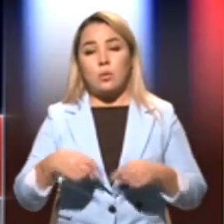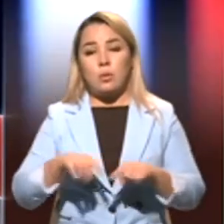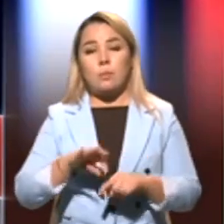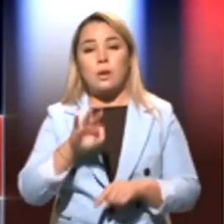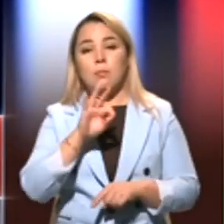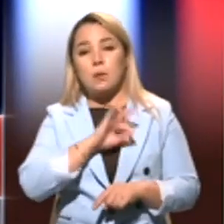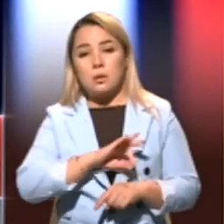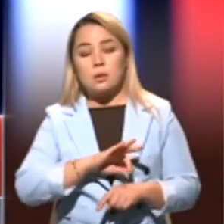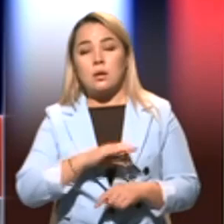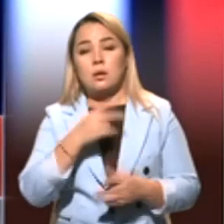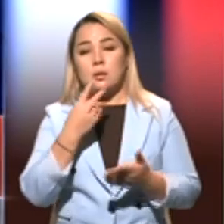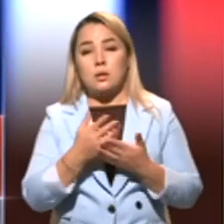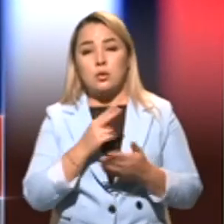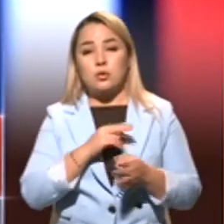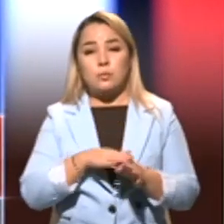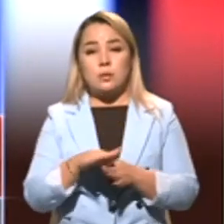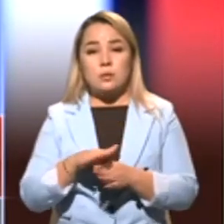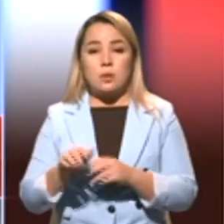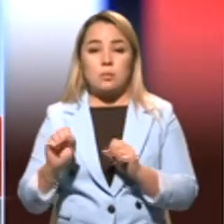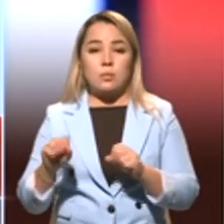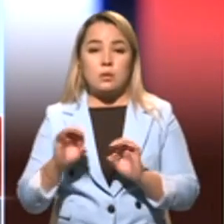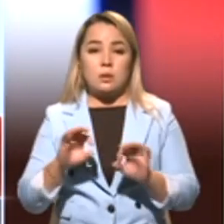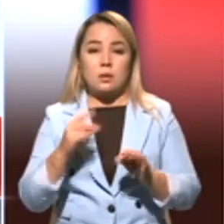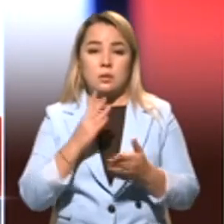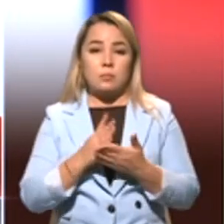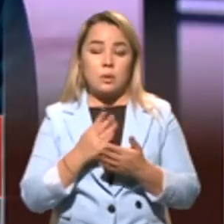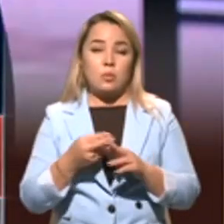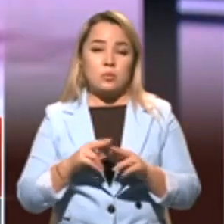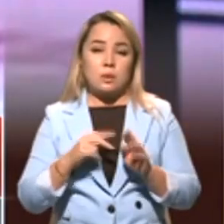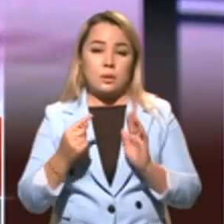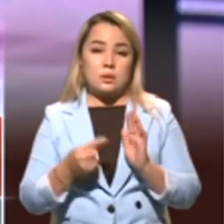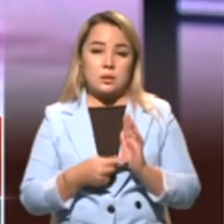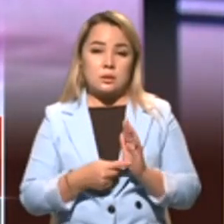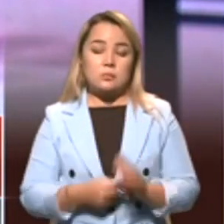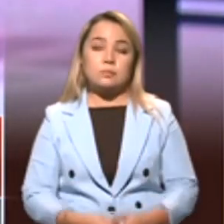пайдасын тигізетін жұмыстар атқаруға болады негізі осы мәселе бойынша.